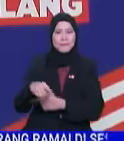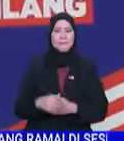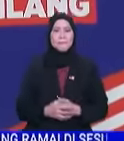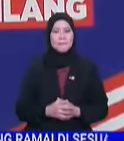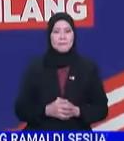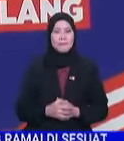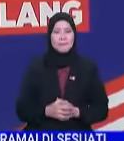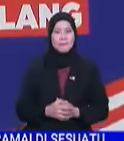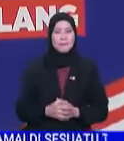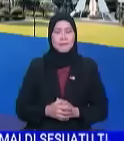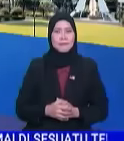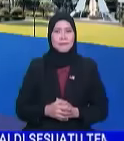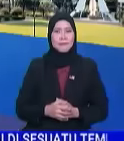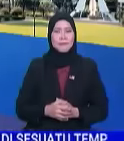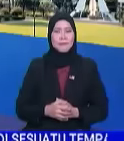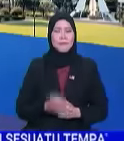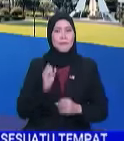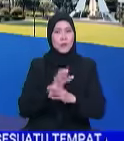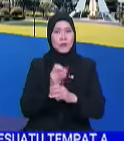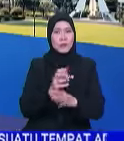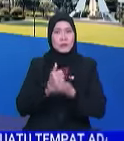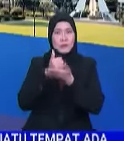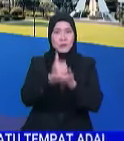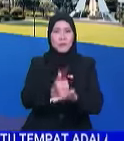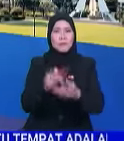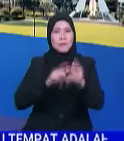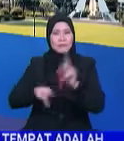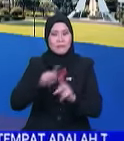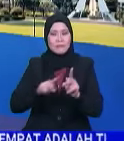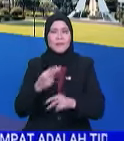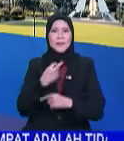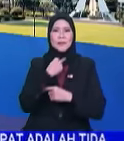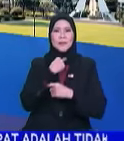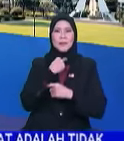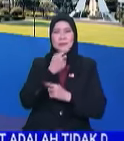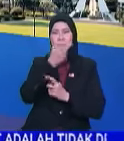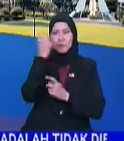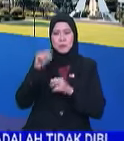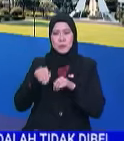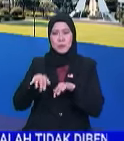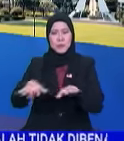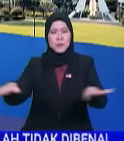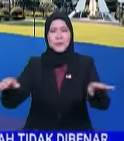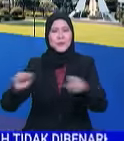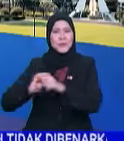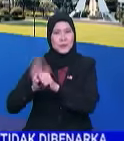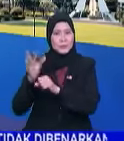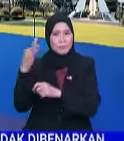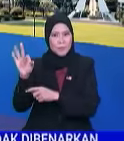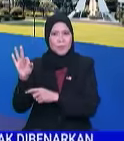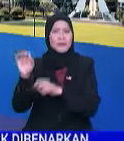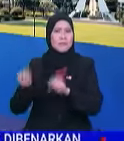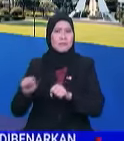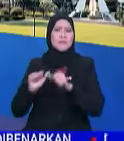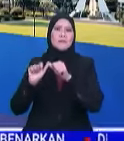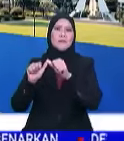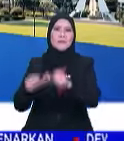SOP. Usaha membantu penduduk yang terkesan dengan penularan pandemik COVID-19